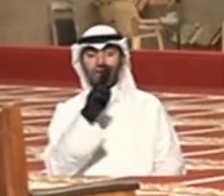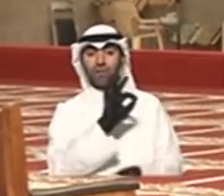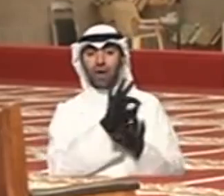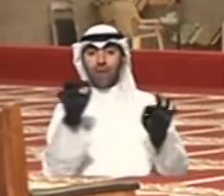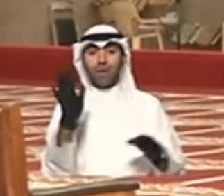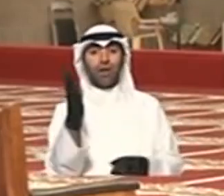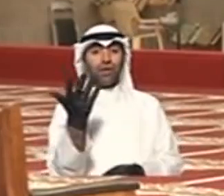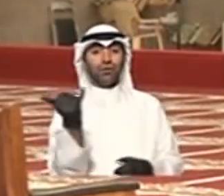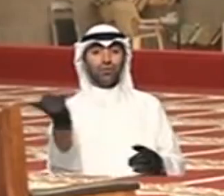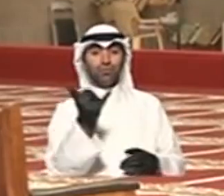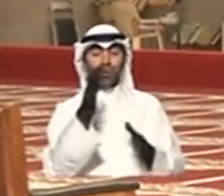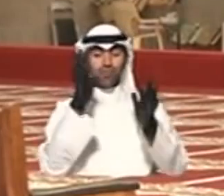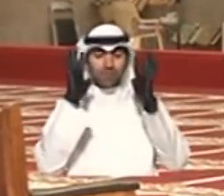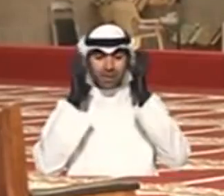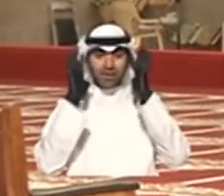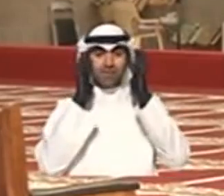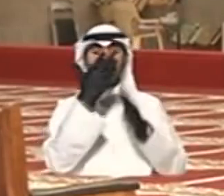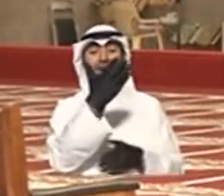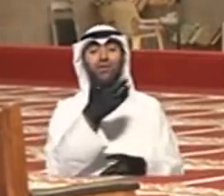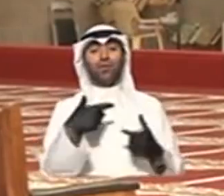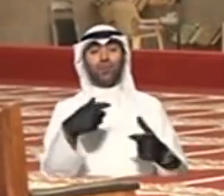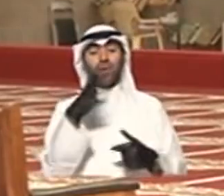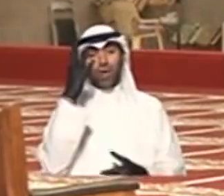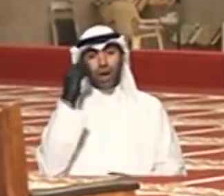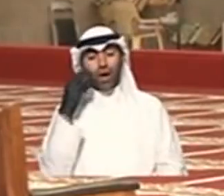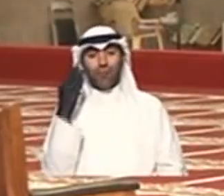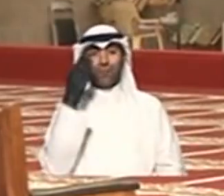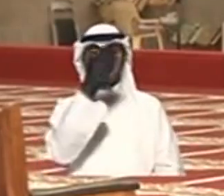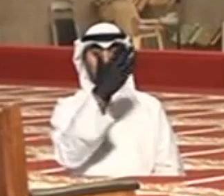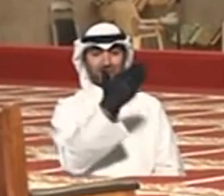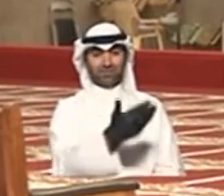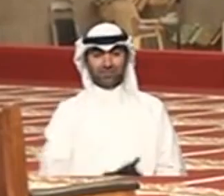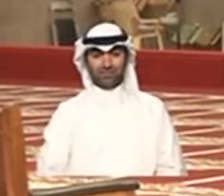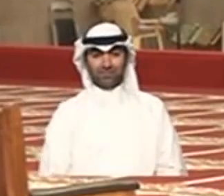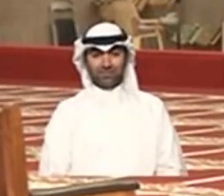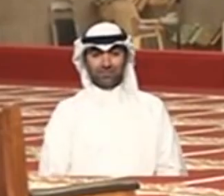كوفيد-19 في المساجد. فهد التركي، تلفزيون دولة الكويت.